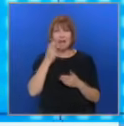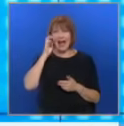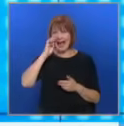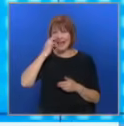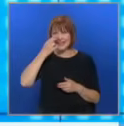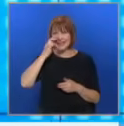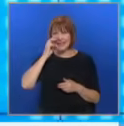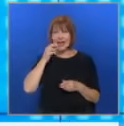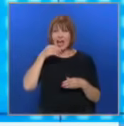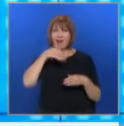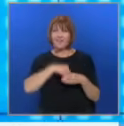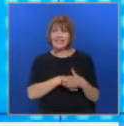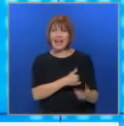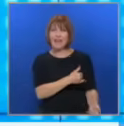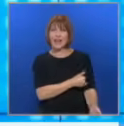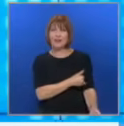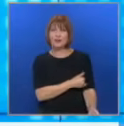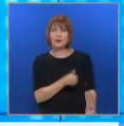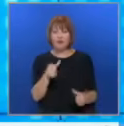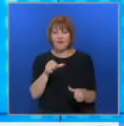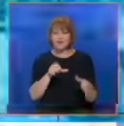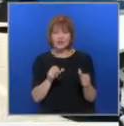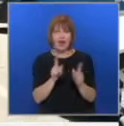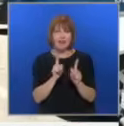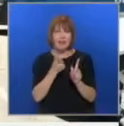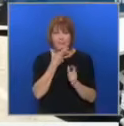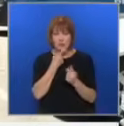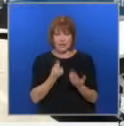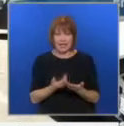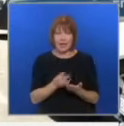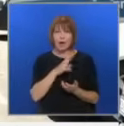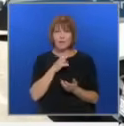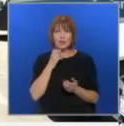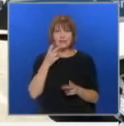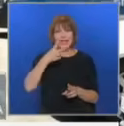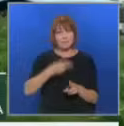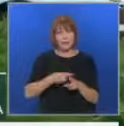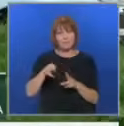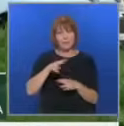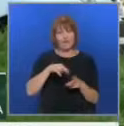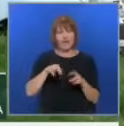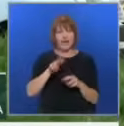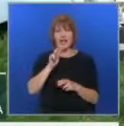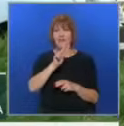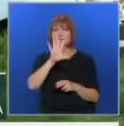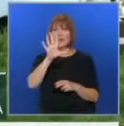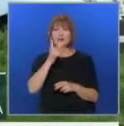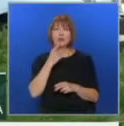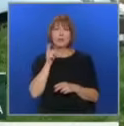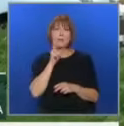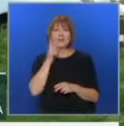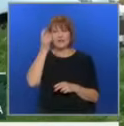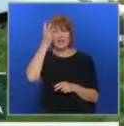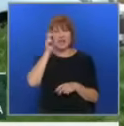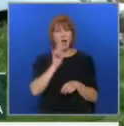като състава на наркотичното вещество към момента не е известен. Полицаи спират за проверка 25-годишен мъж в неделя